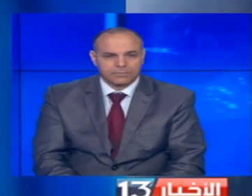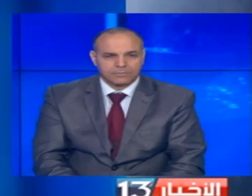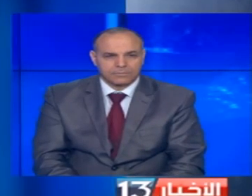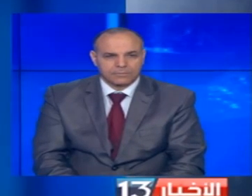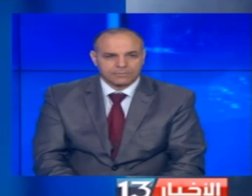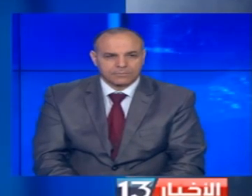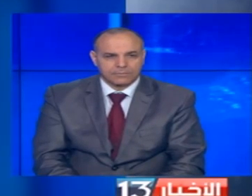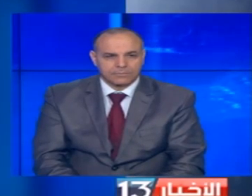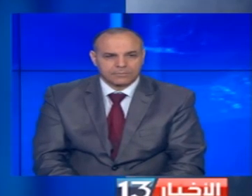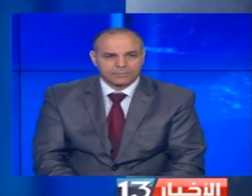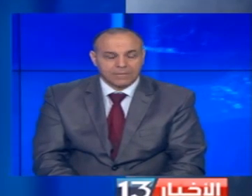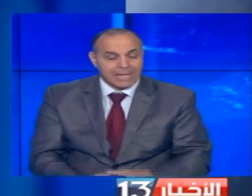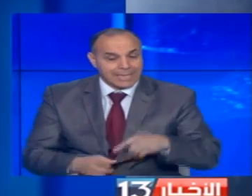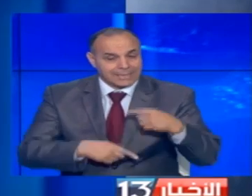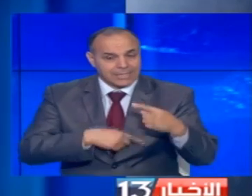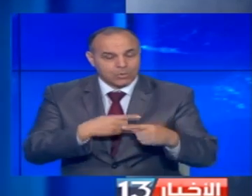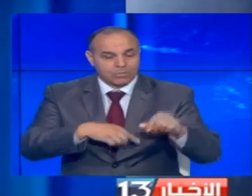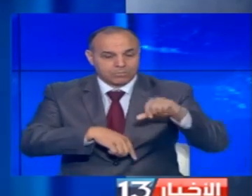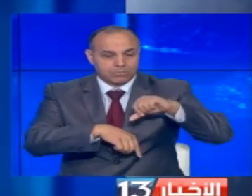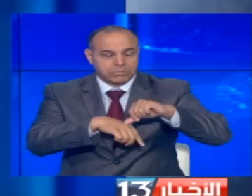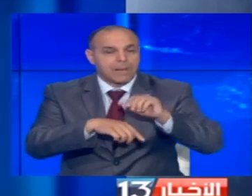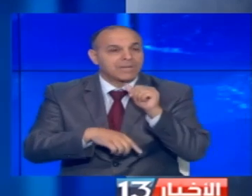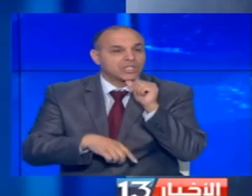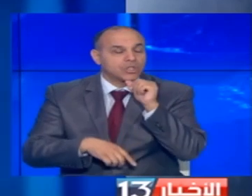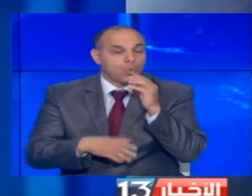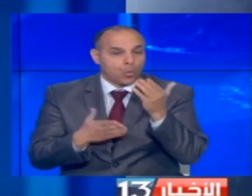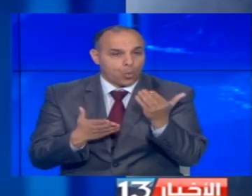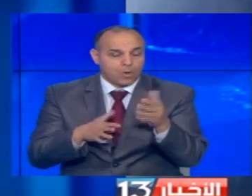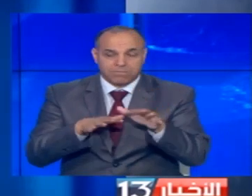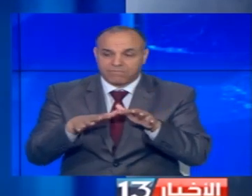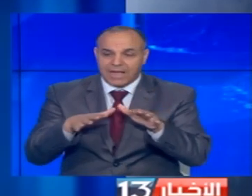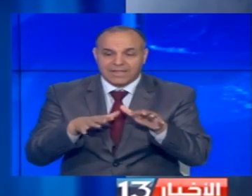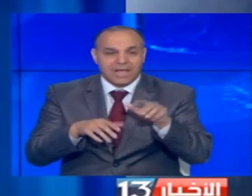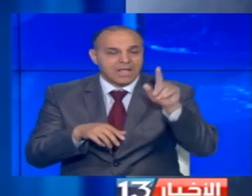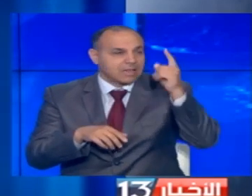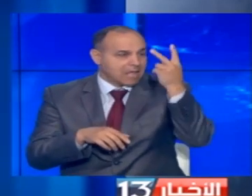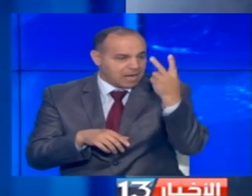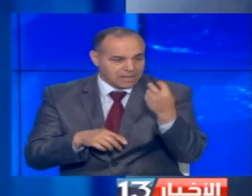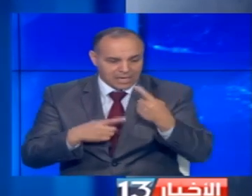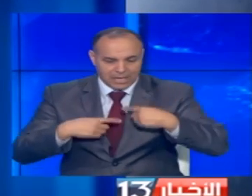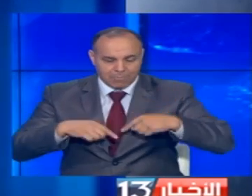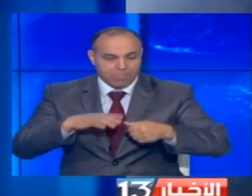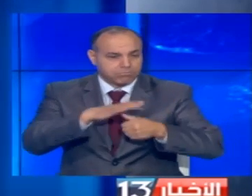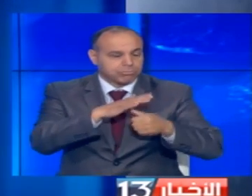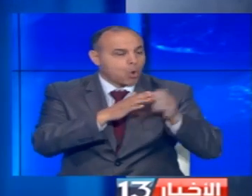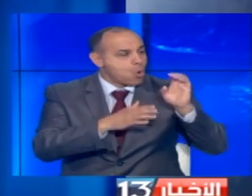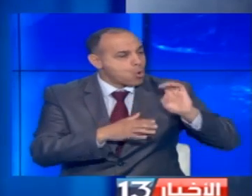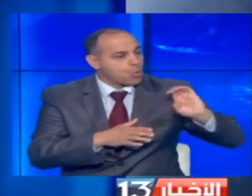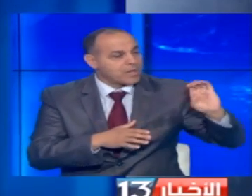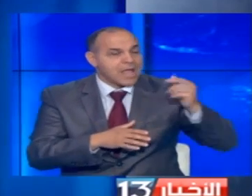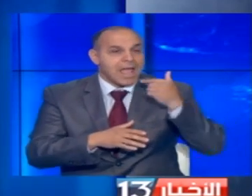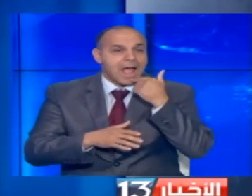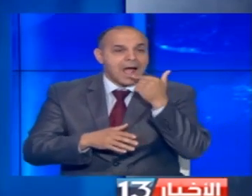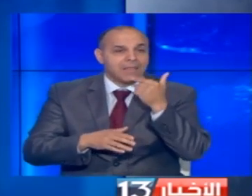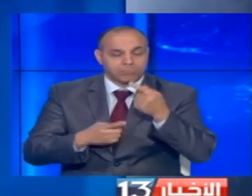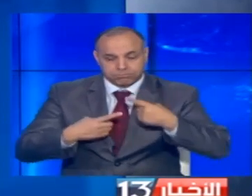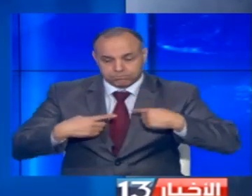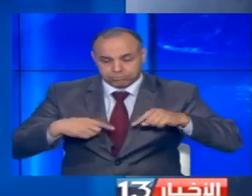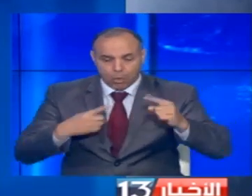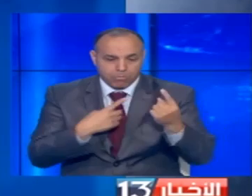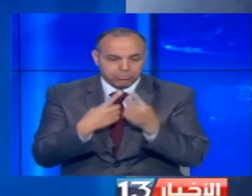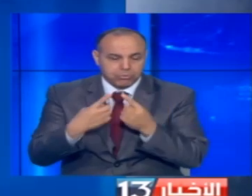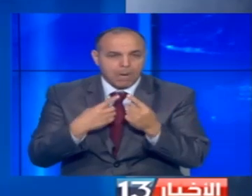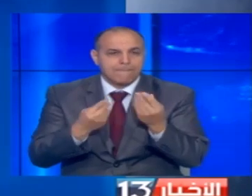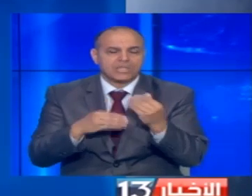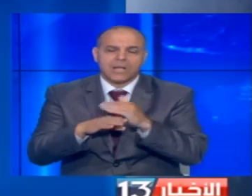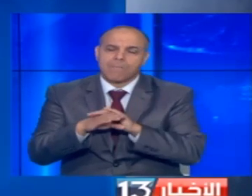اليمن تتواصل في العاصمه البلجيكيه بروكسل فعاليات اليوم الثاني لقمه الزعماء الاوروبيين وعلى طويله النقاش